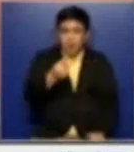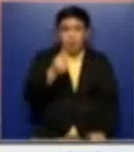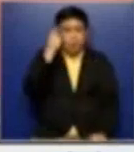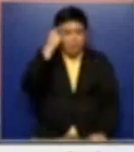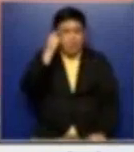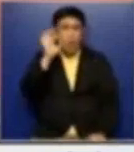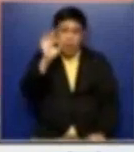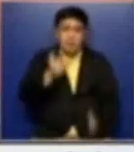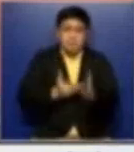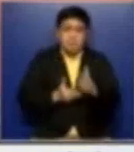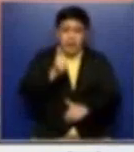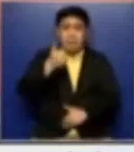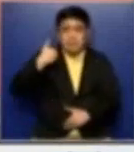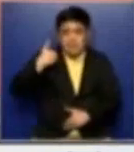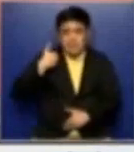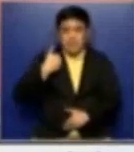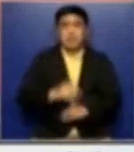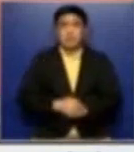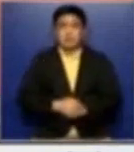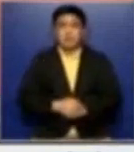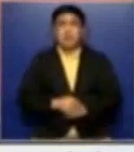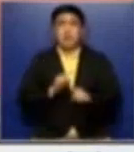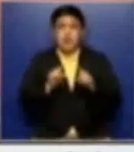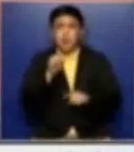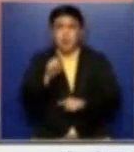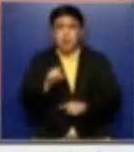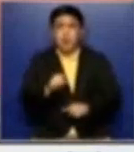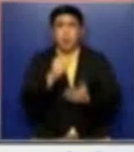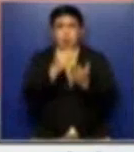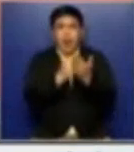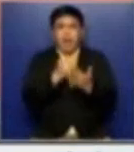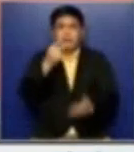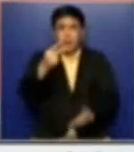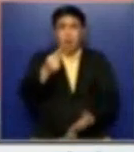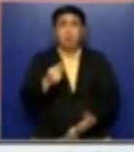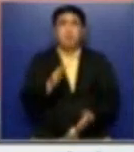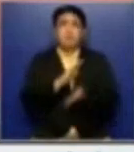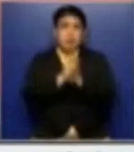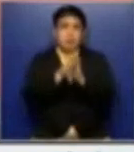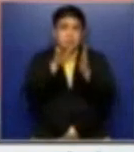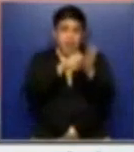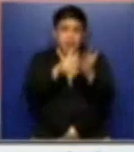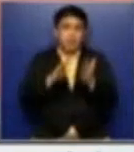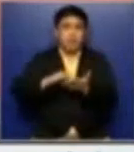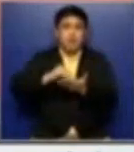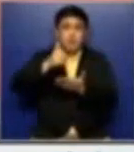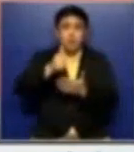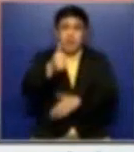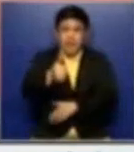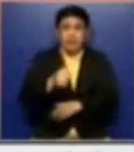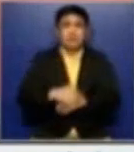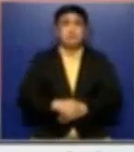แล้วแม้ว่าผมไม่ยกมือท่านก็ผ่านแต่ท่านไปทำในวาระ2ซะอันนั้นคือปรับแผนฟื้นฟูส่วนผู้บริห